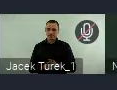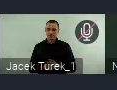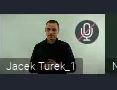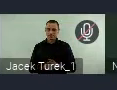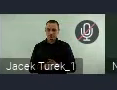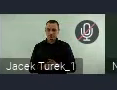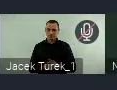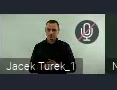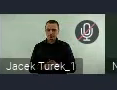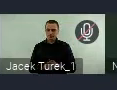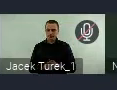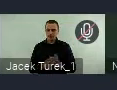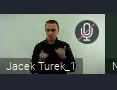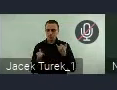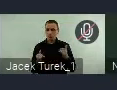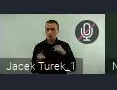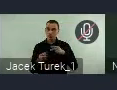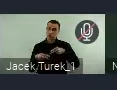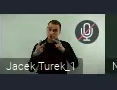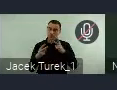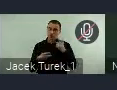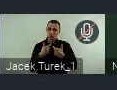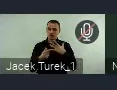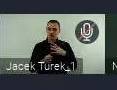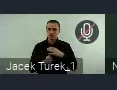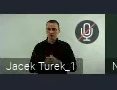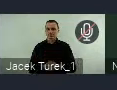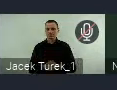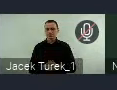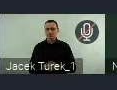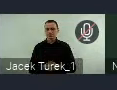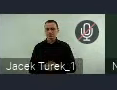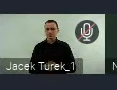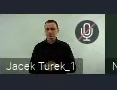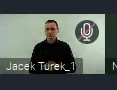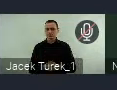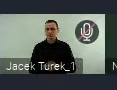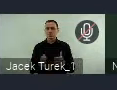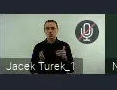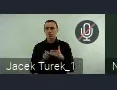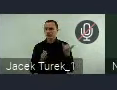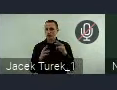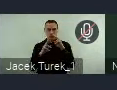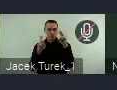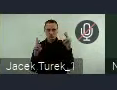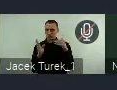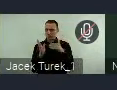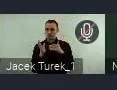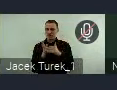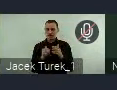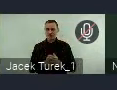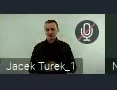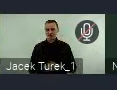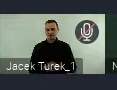na przykład jakieś tam transmisję on-line można o Zima przyszła można robić zdroworozsądkowo Ja zawsze Do tego zachęcam do